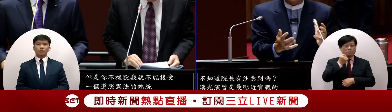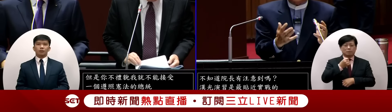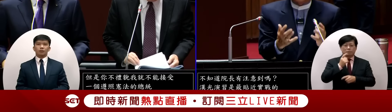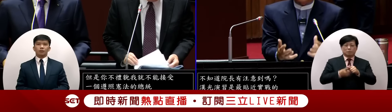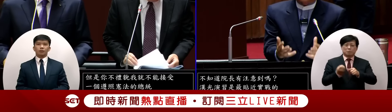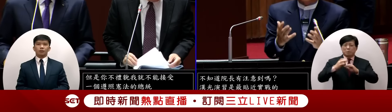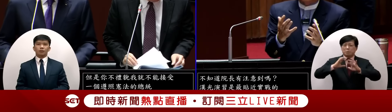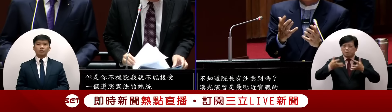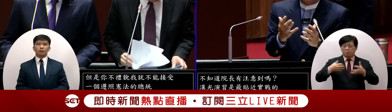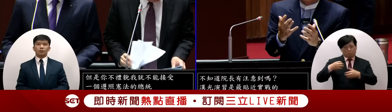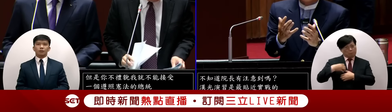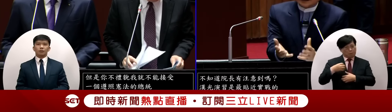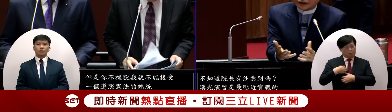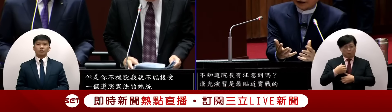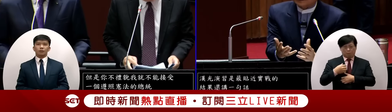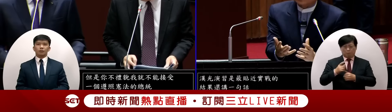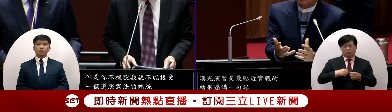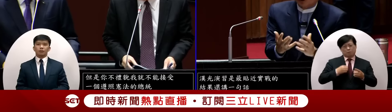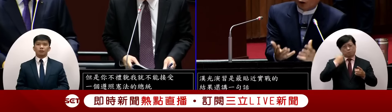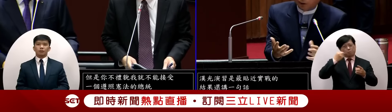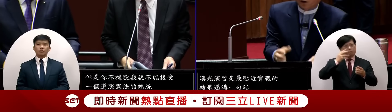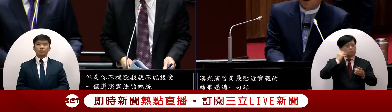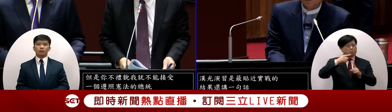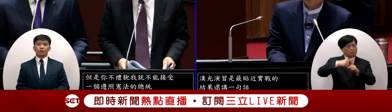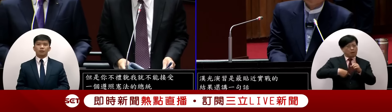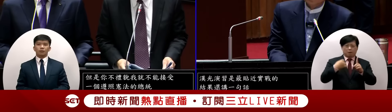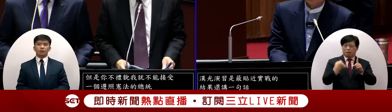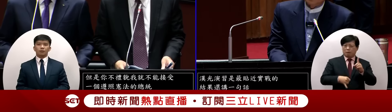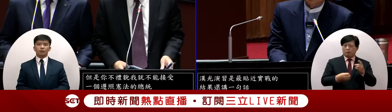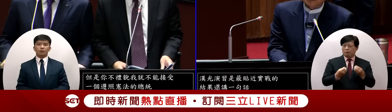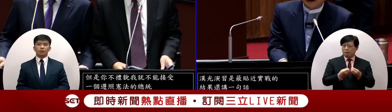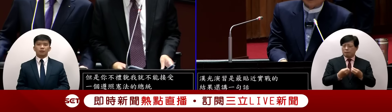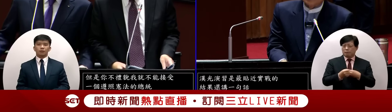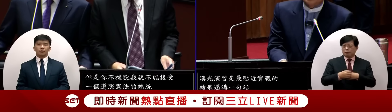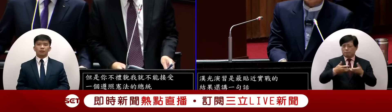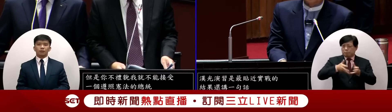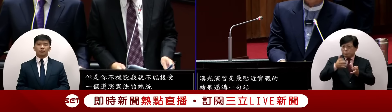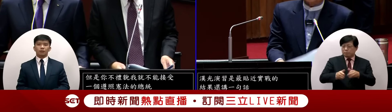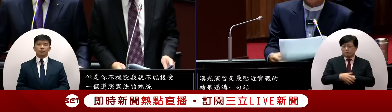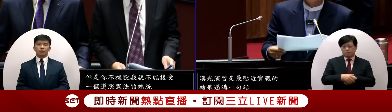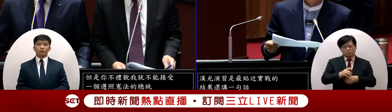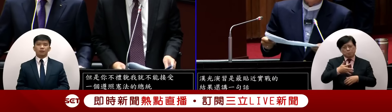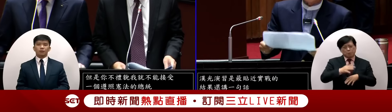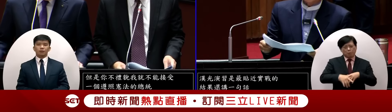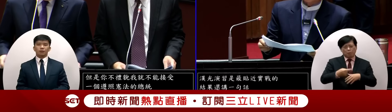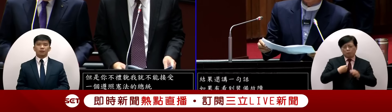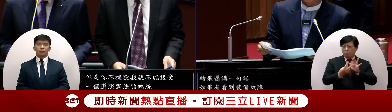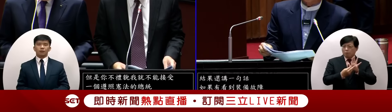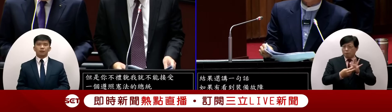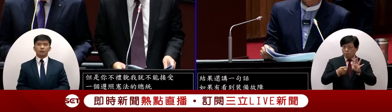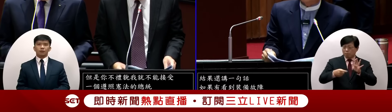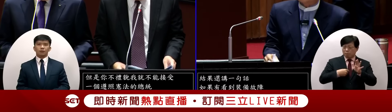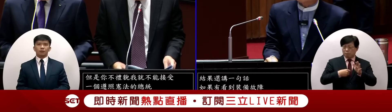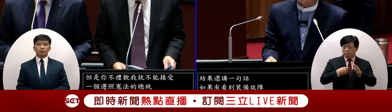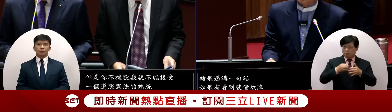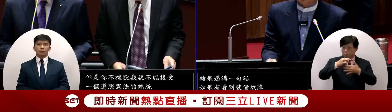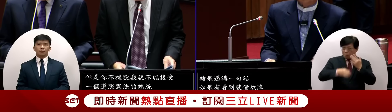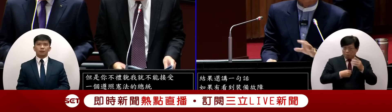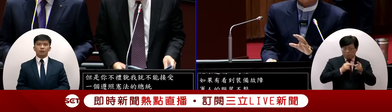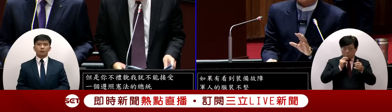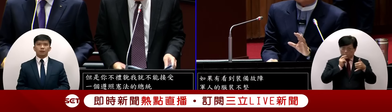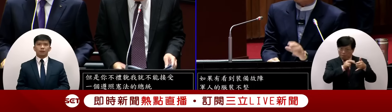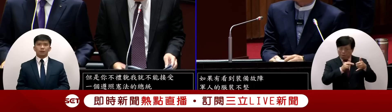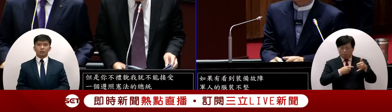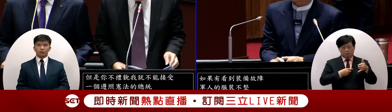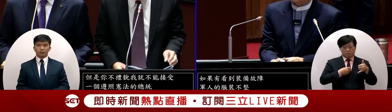民的国军什么时候这么落惨、落魄？部长，你们怎么会说定一个守则说碰到这样情